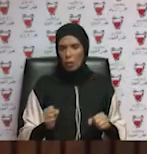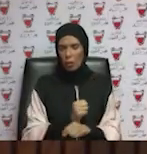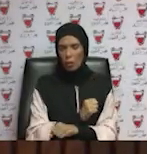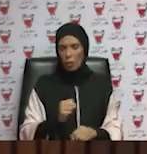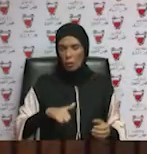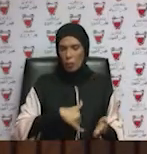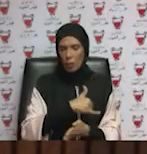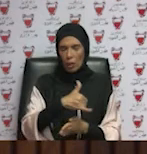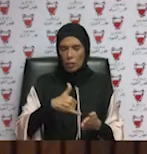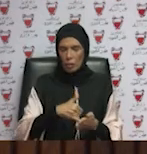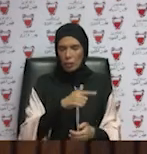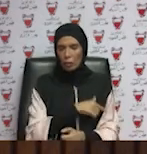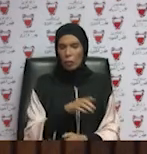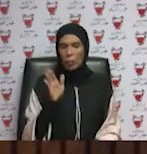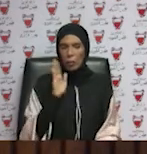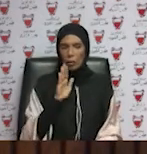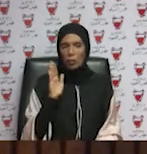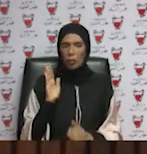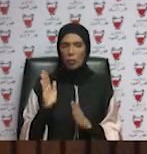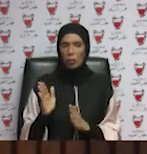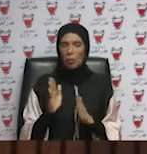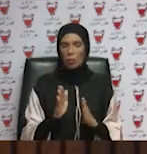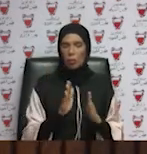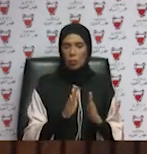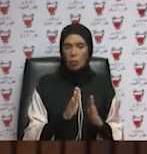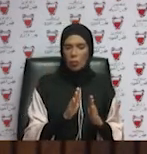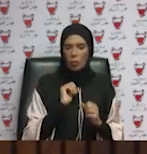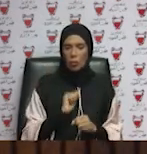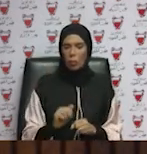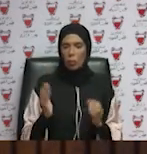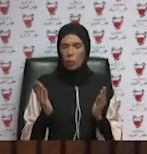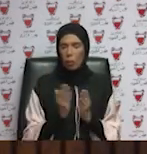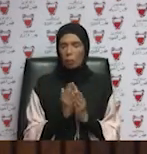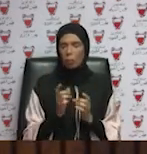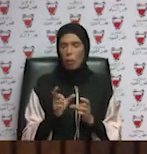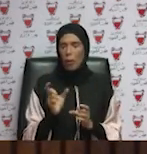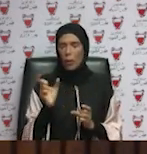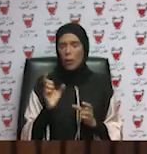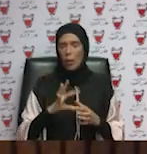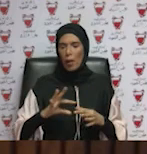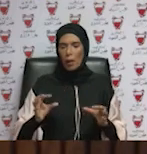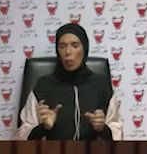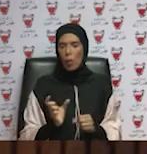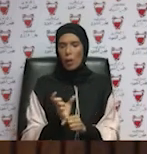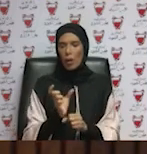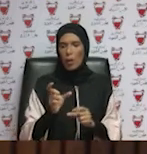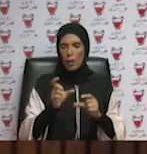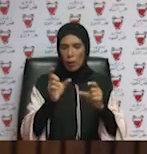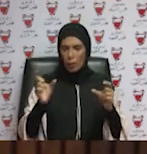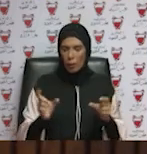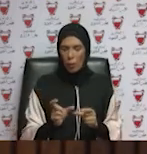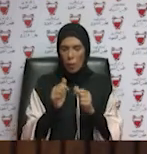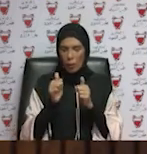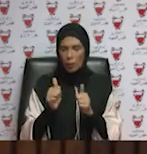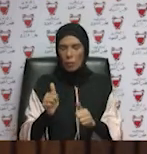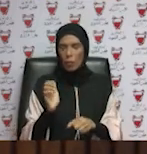والمراكز للتدريب، وتنظيم الندوات الدراسية والدورات للأطباء الذين